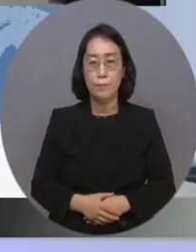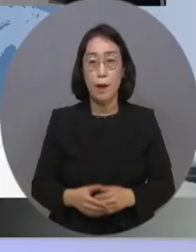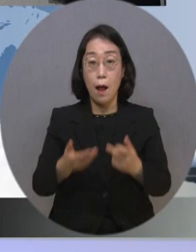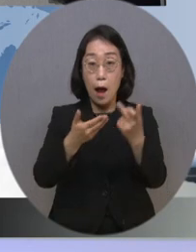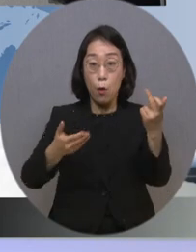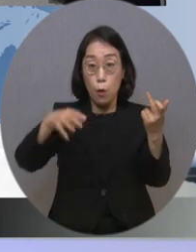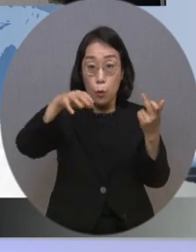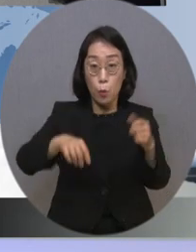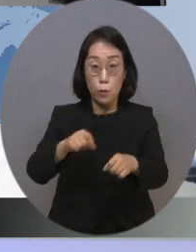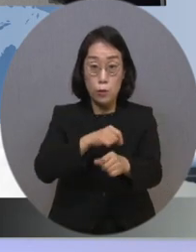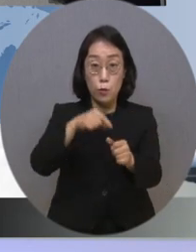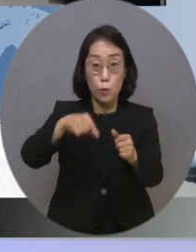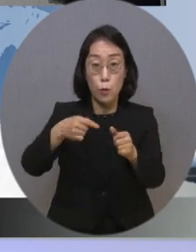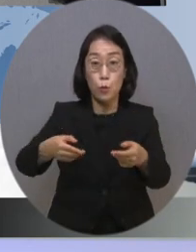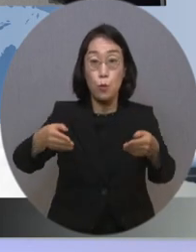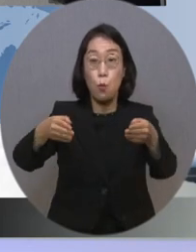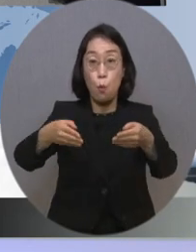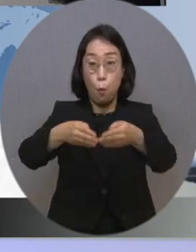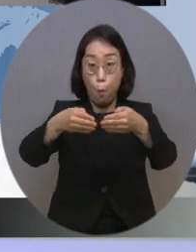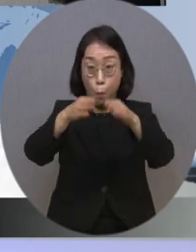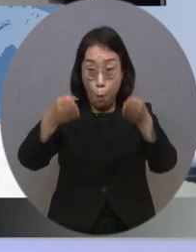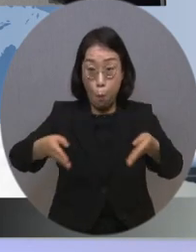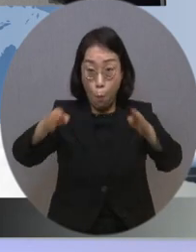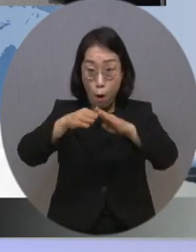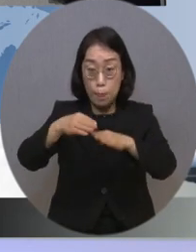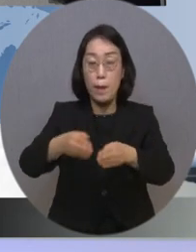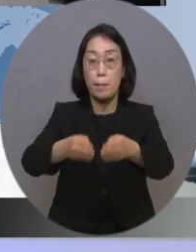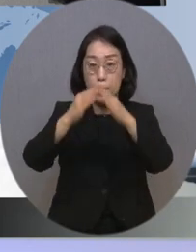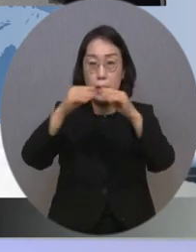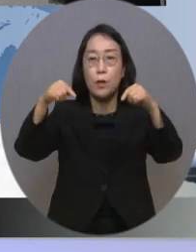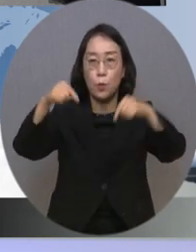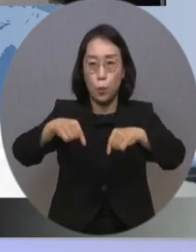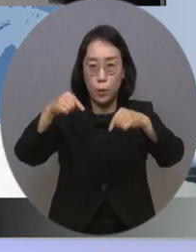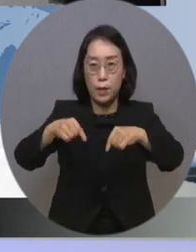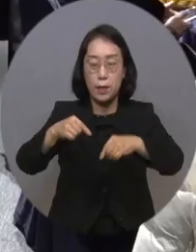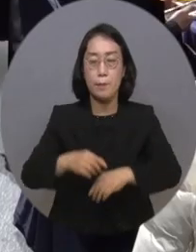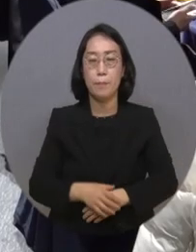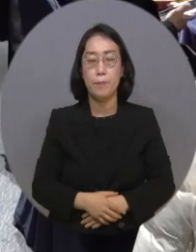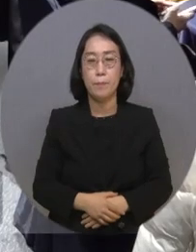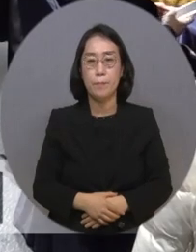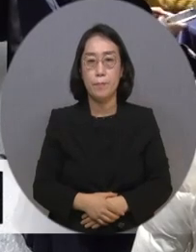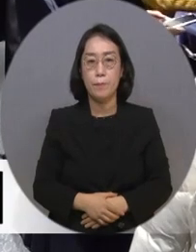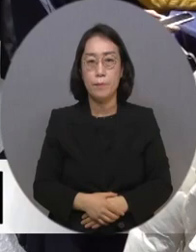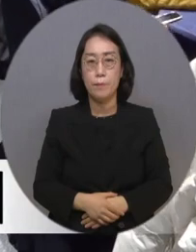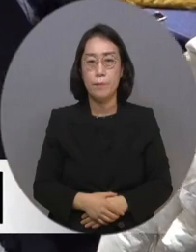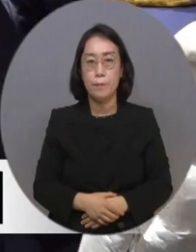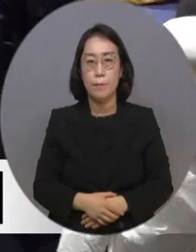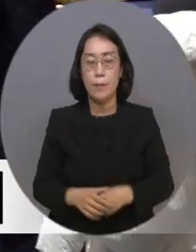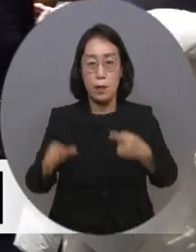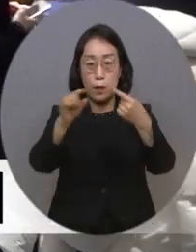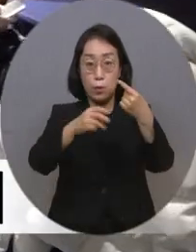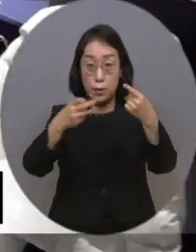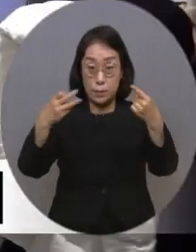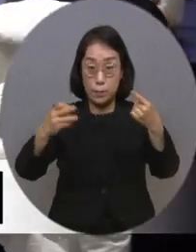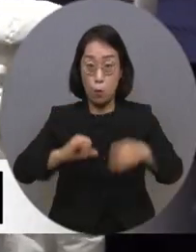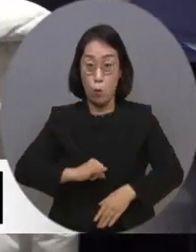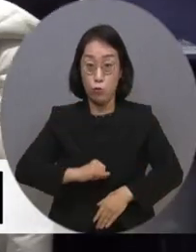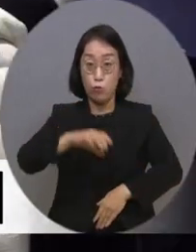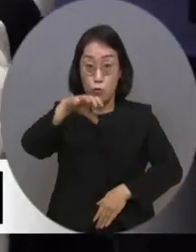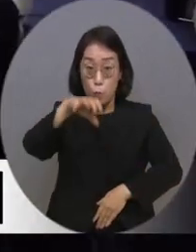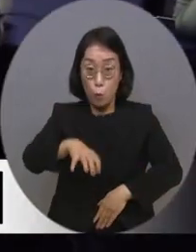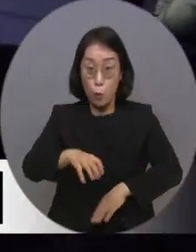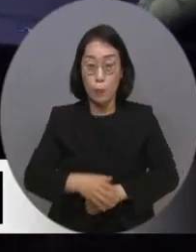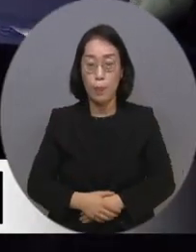강원특수교육원 설립을 위해 논의하는 자리가 원주시에서 열렸습니다. 지난 13일 원주시 인터불고